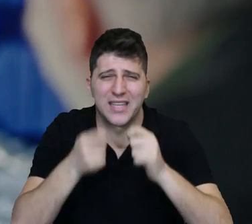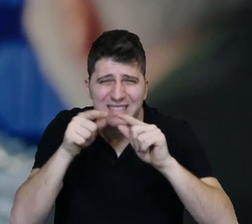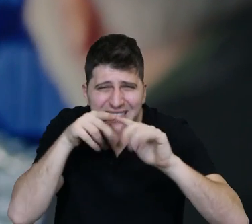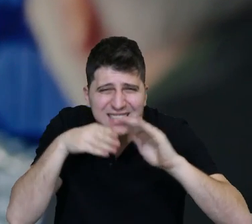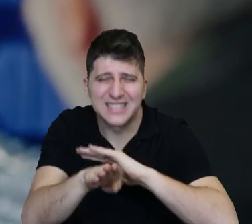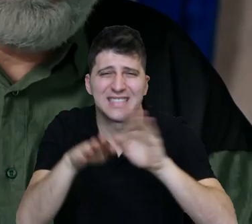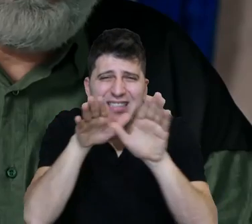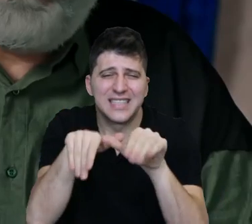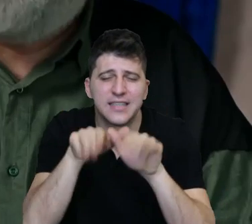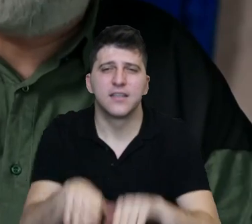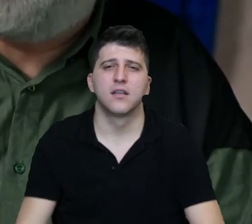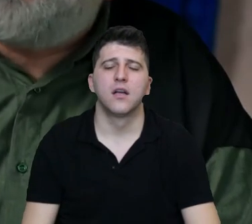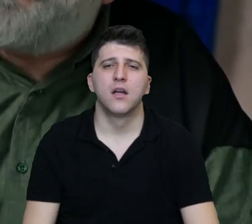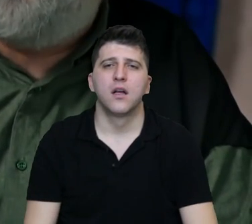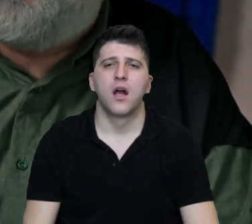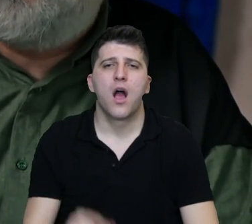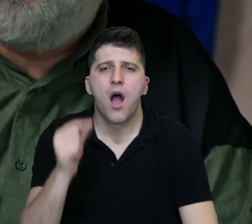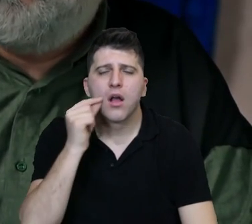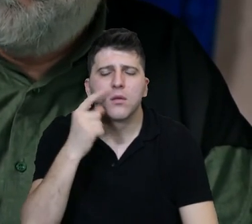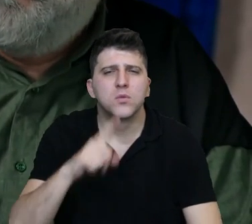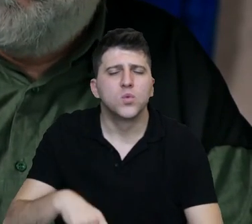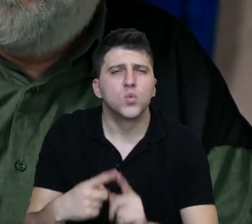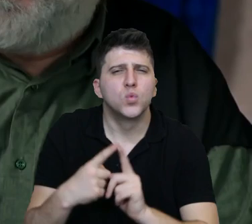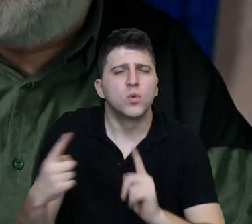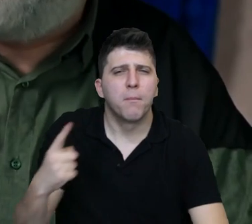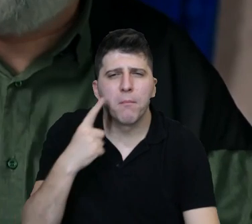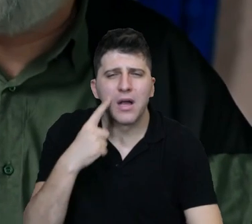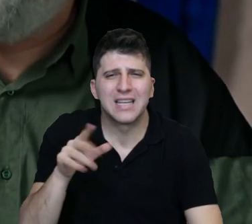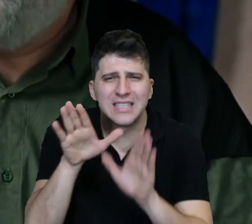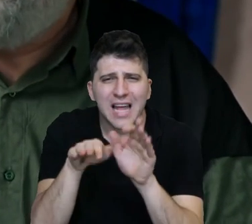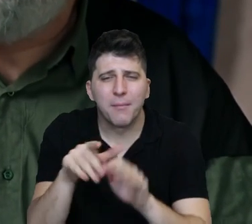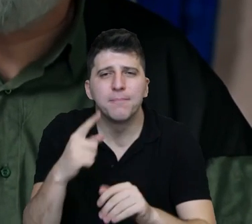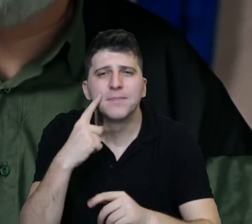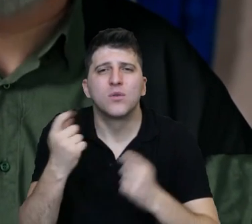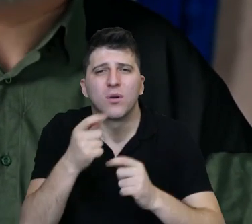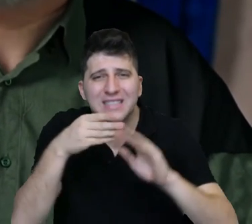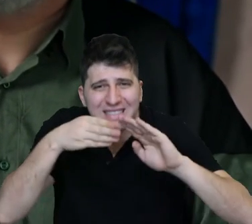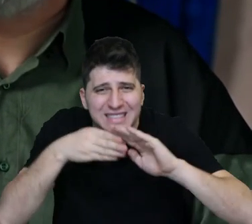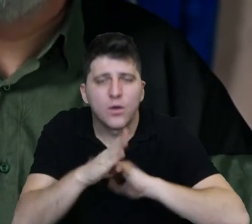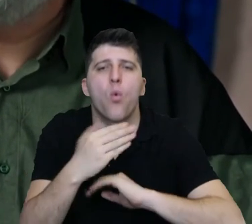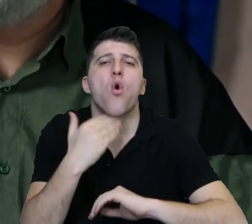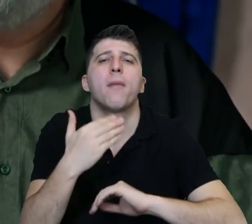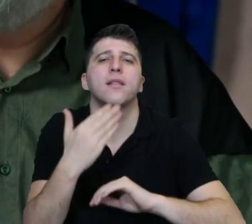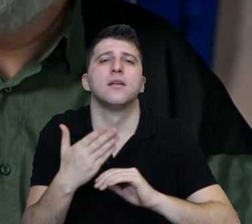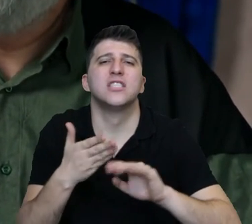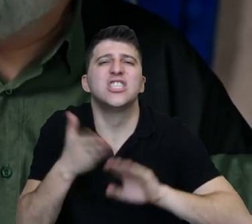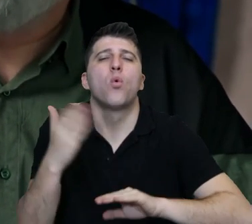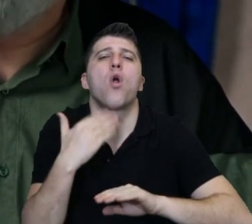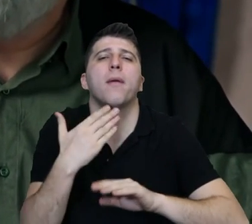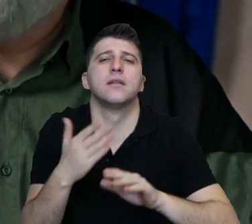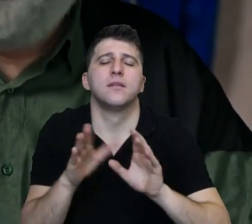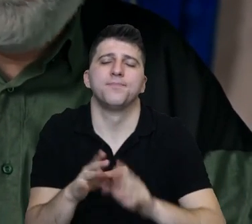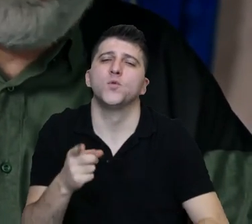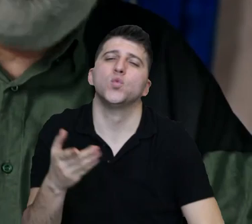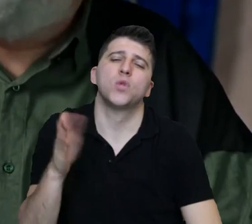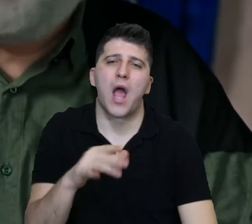çırpındı. Adam saatlerce baktı. Kelebek bir türlü kozadan dışarı çıkamadı. Bunun